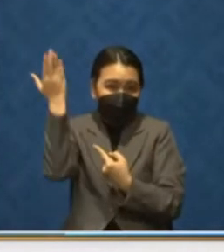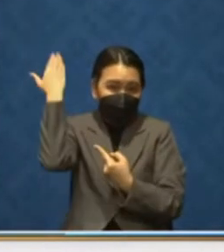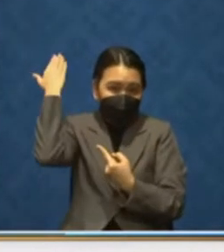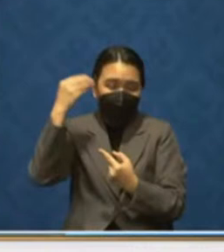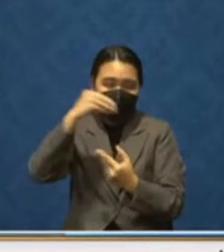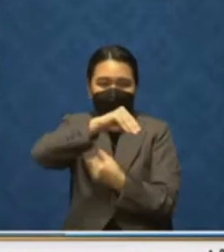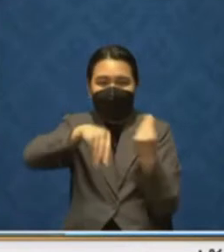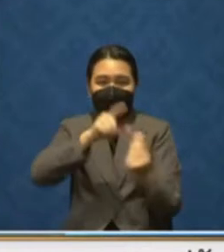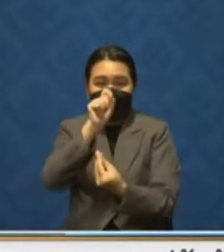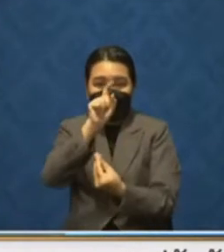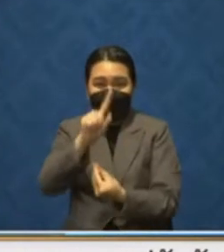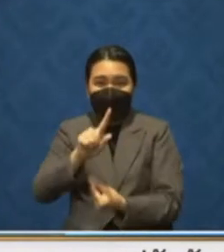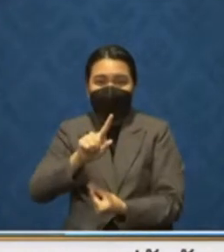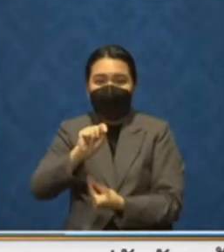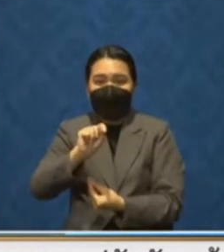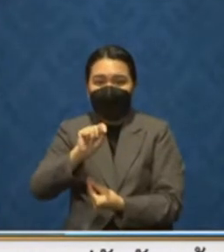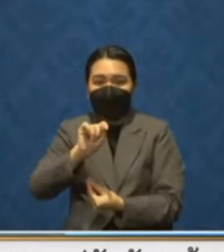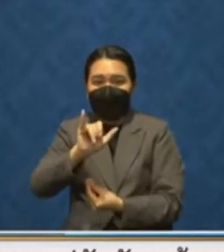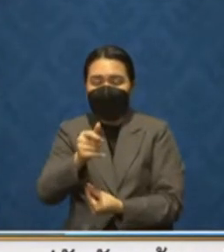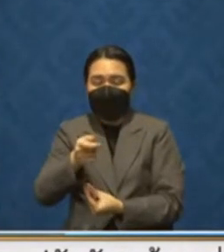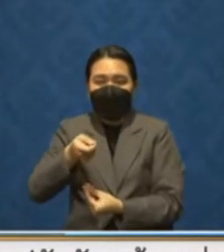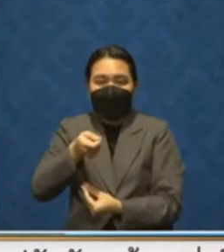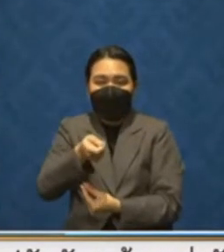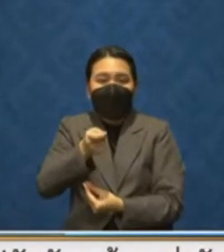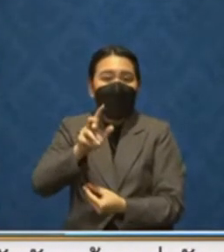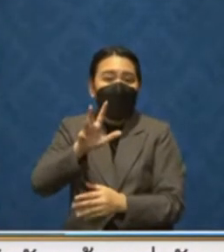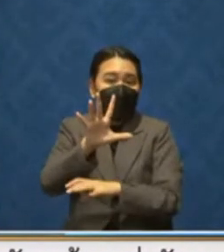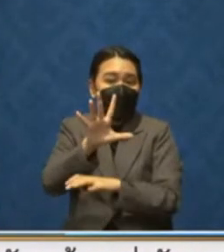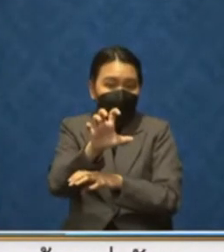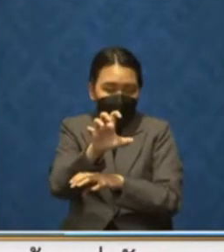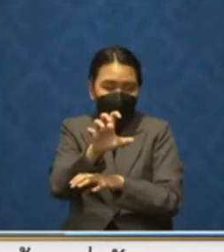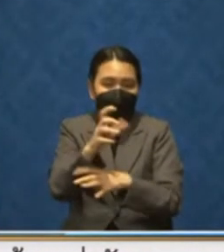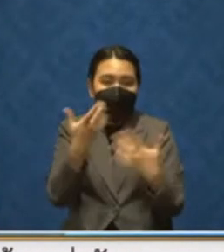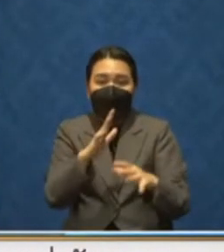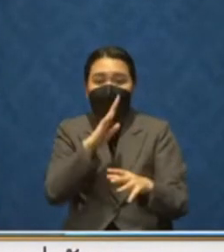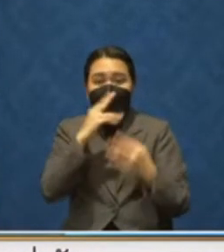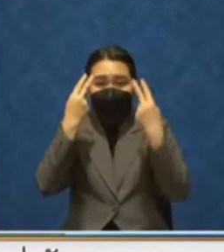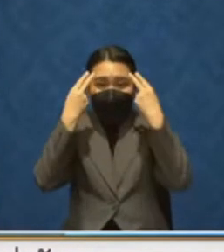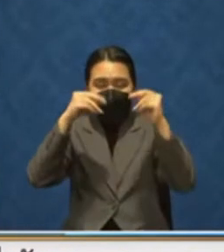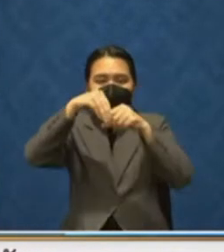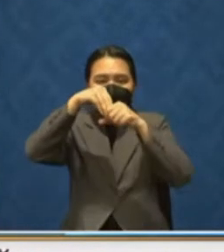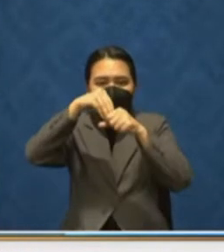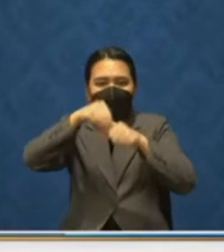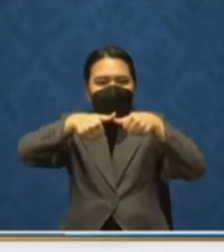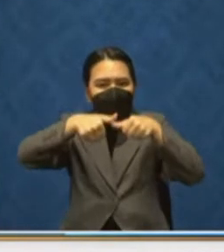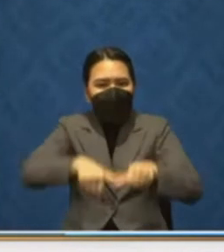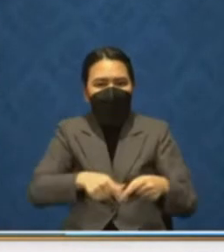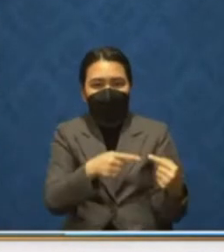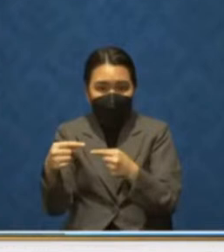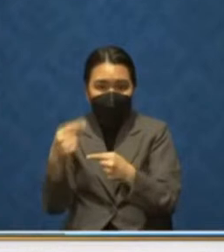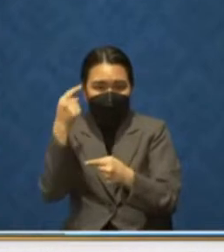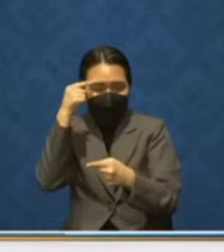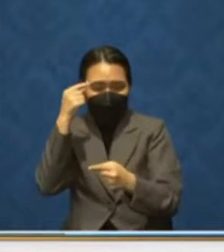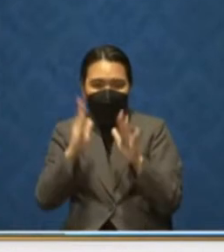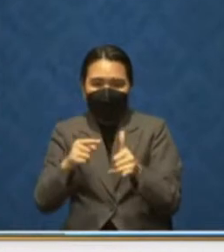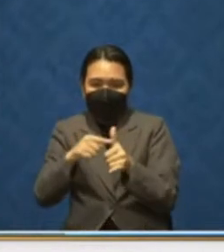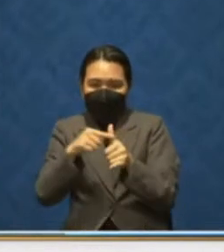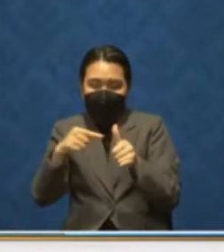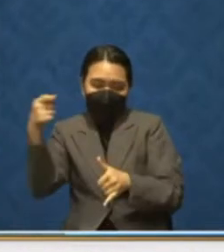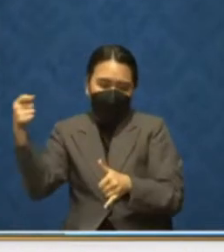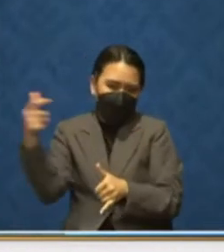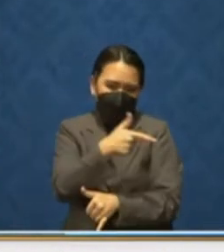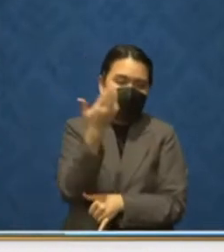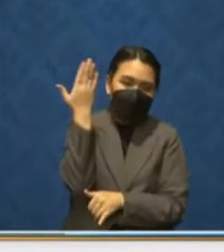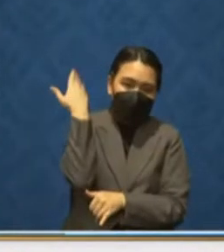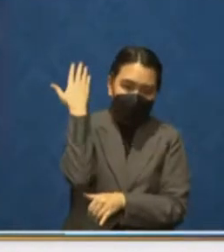ตอนนี้ถ้าท่านนายกอยู่ต่ออีก 2ปีจะสูงมากกว่าตอนคนฆ่าตัวตายตอนที่ 7ต้มยำกุ้งเสียอีก